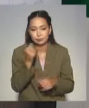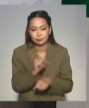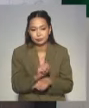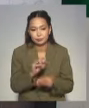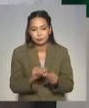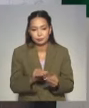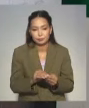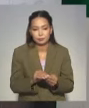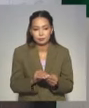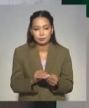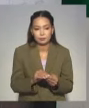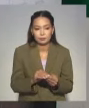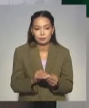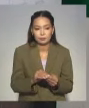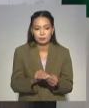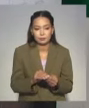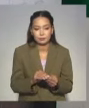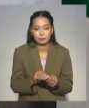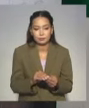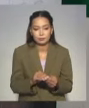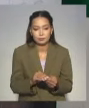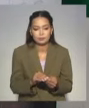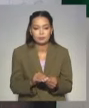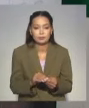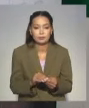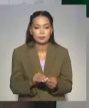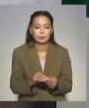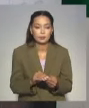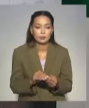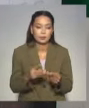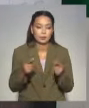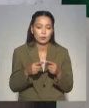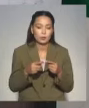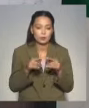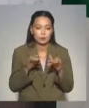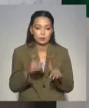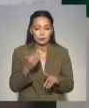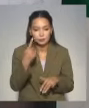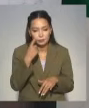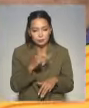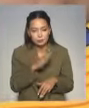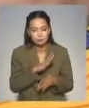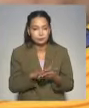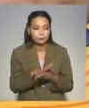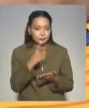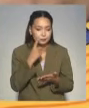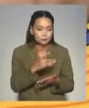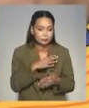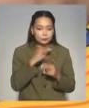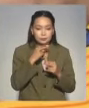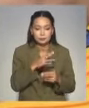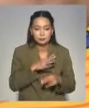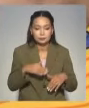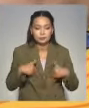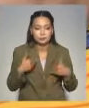мейті анашым, сізге масыл болдым деп жылайды болды. Тұруға болмайды деді врачтар.